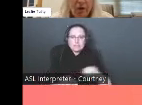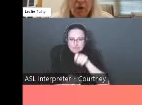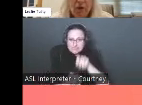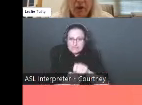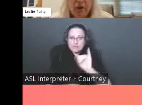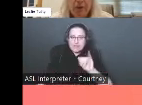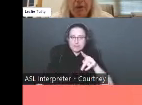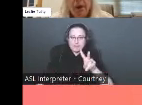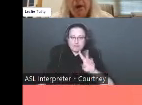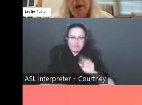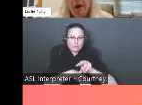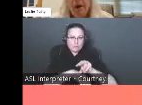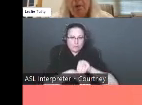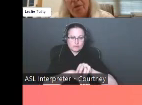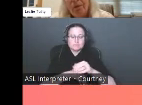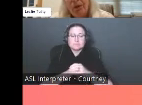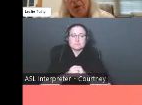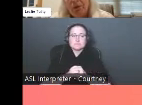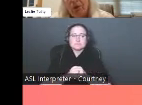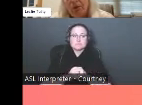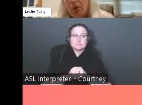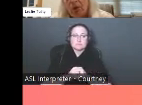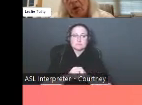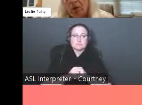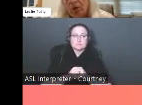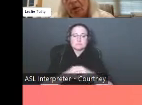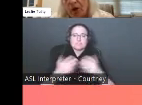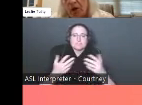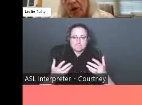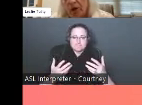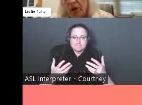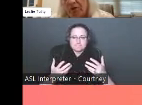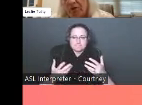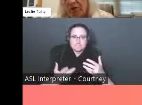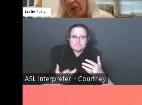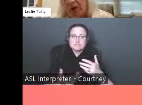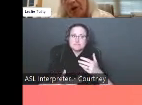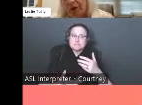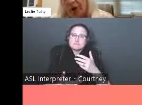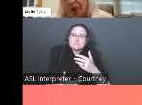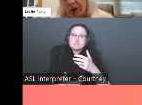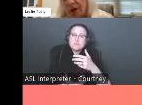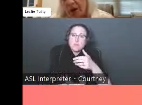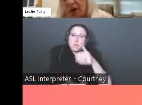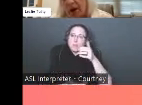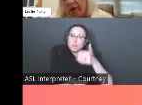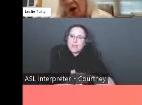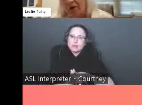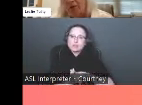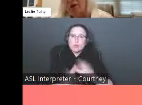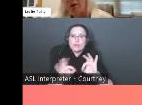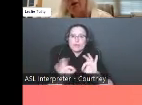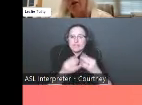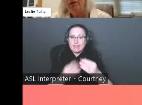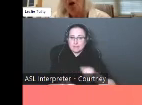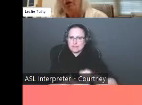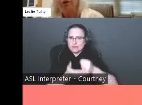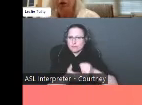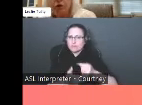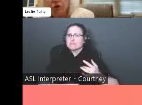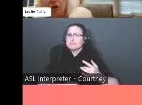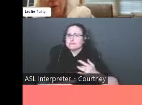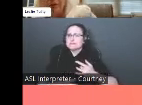Lorsqu'on regarde le counseling non spécifique à la violence conjugale, les thérapies de couple et